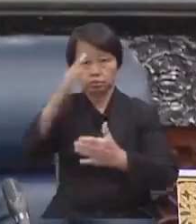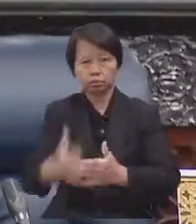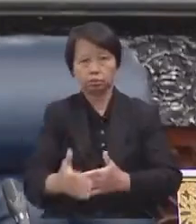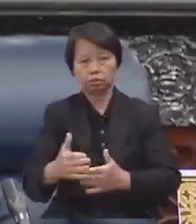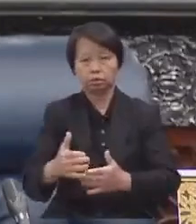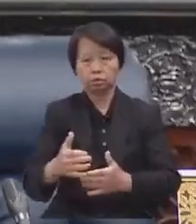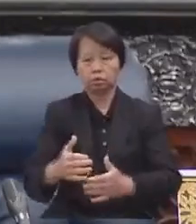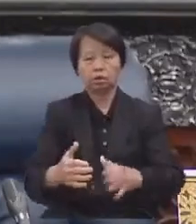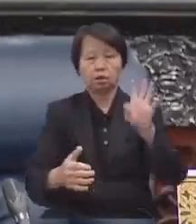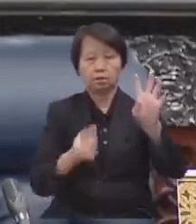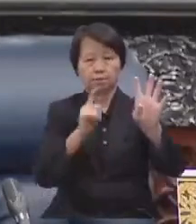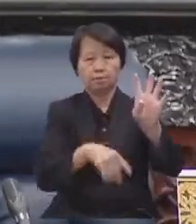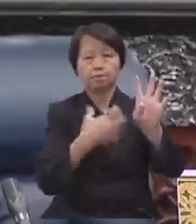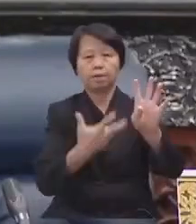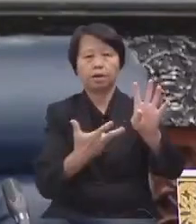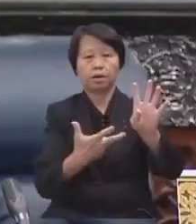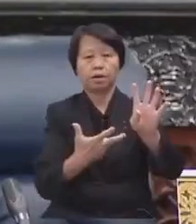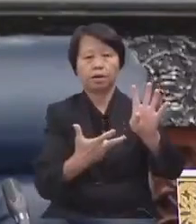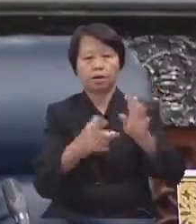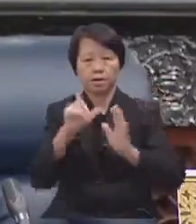pada suhu ketiga nanti